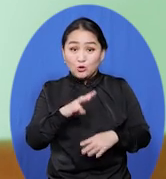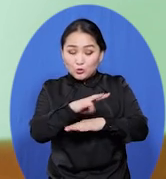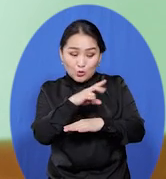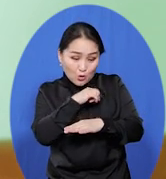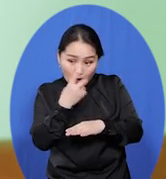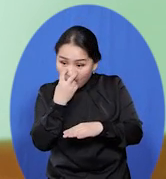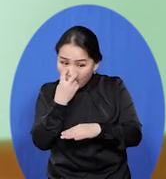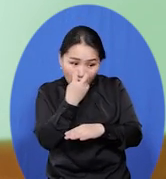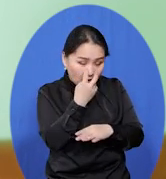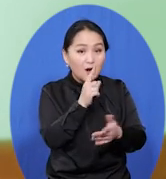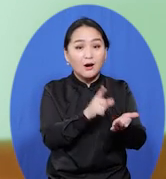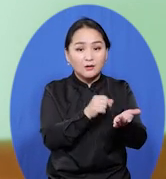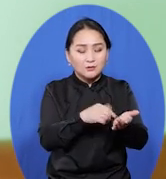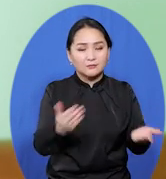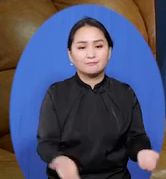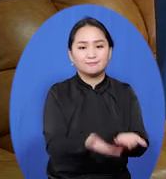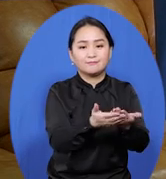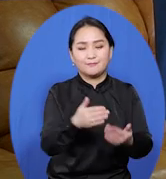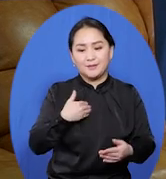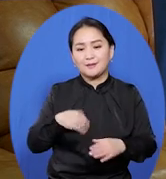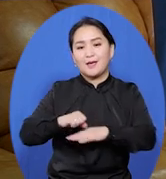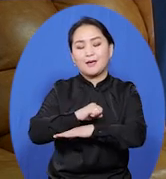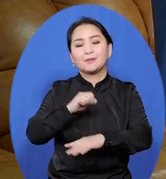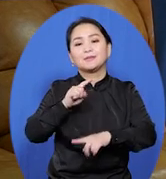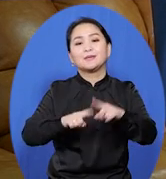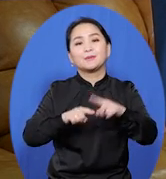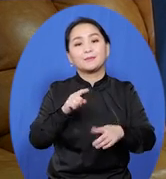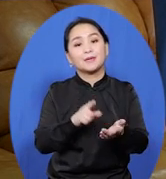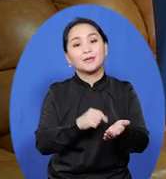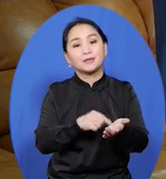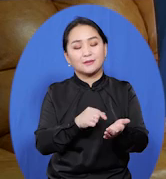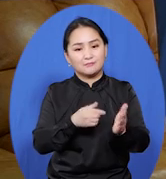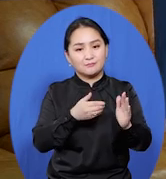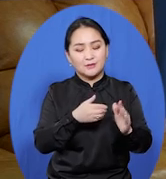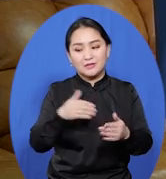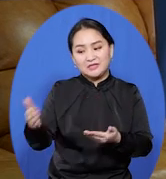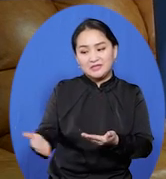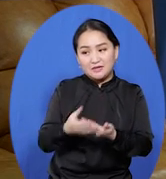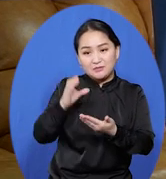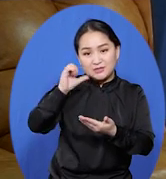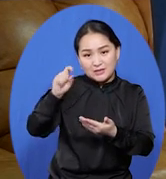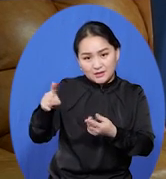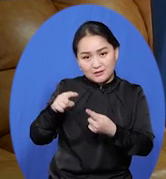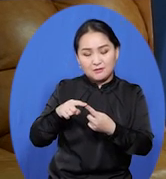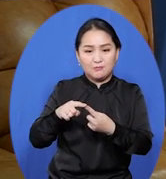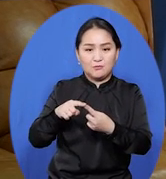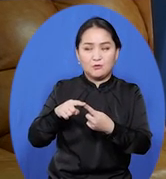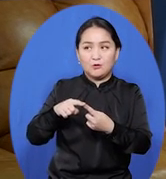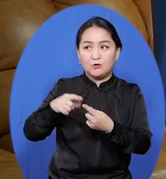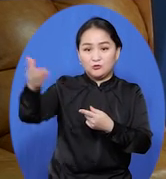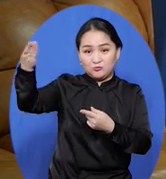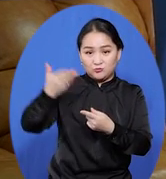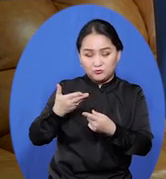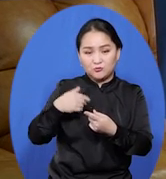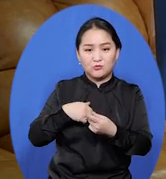анаасаа шийддэг учраас тэр нь илүү давуу тал байгаа л дээ. Яг манай аймагт ямар юм онцгтой байна гэдгийг. А түүнээс дэмжих сангаас гэдэг юм уу, одоо дээрээс ирж байгаа хөтөлбөрүүдийн хүрээнд